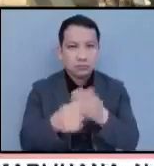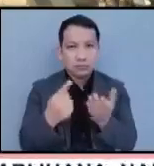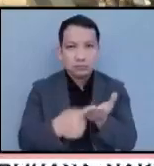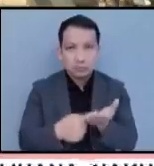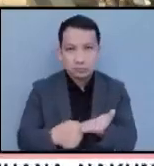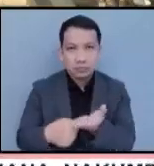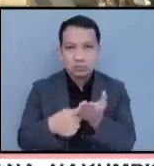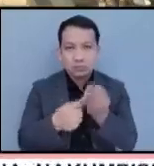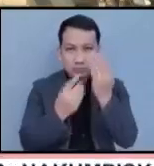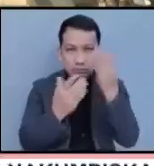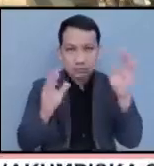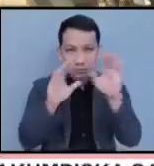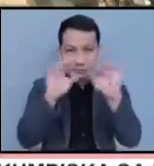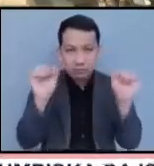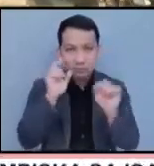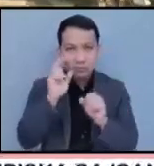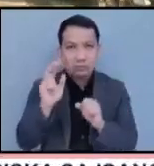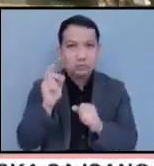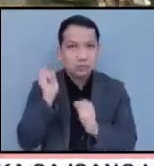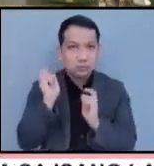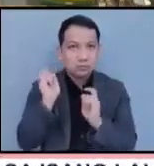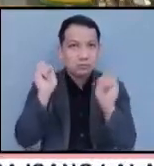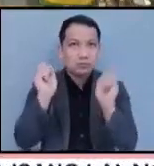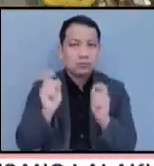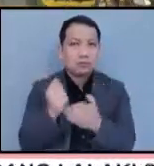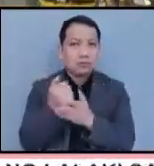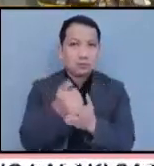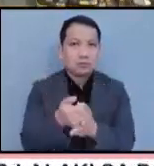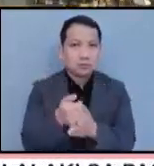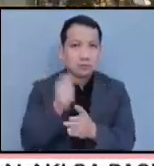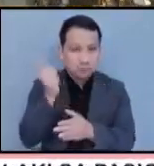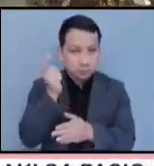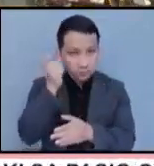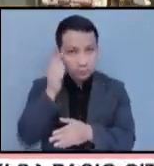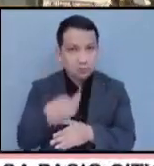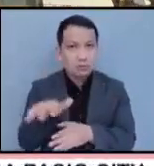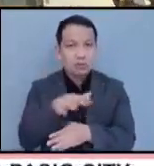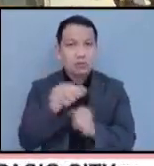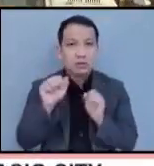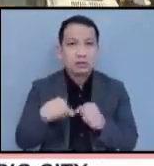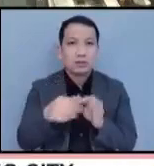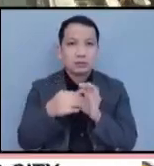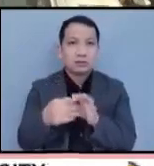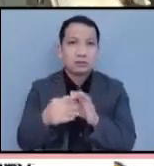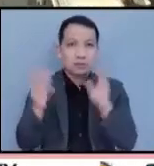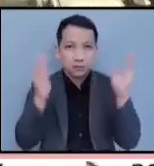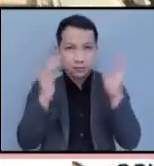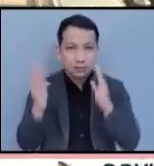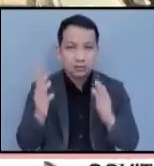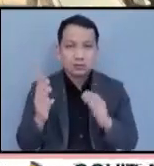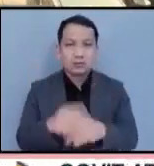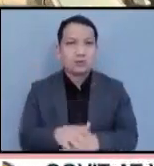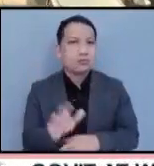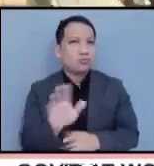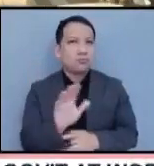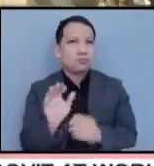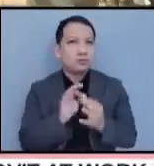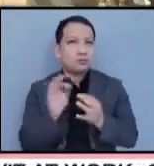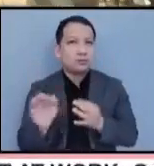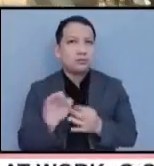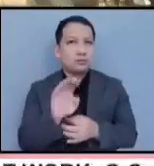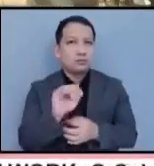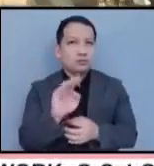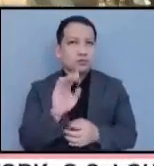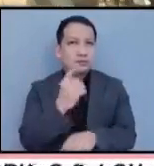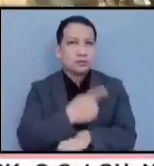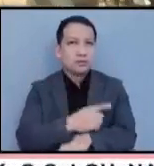Pangulo na pamadaliin ang pagtulong sa mga lokal na pamahalaan na apektado ng kalamidad. Huwag na natin paabutin ng 14 days. Huwag na